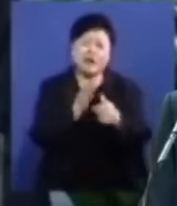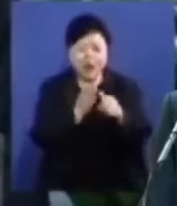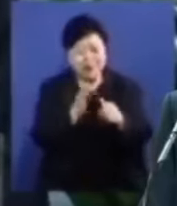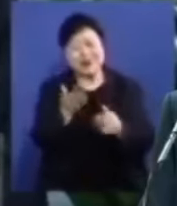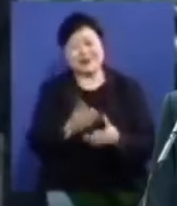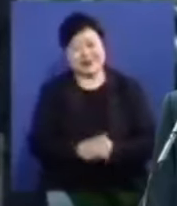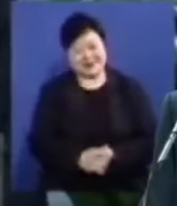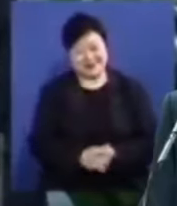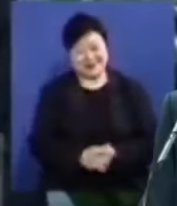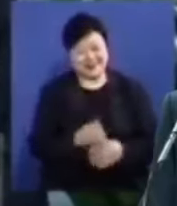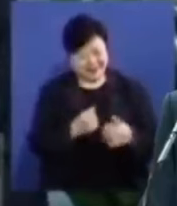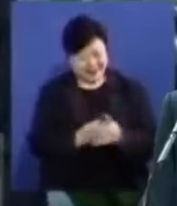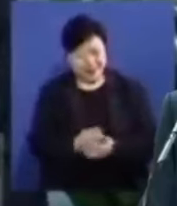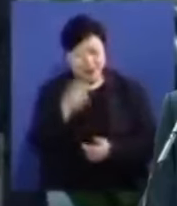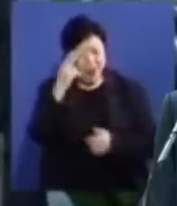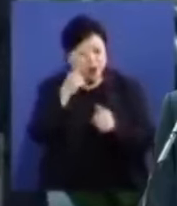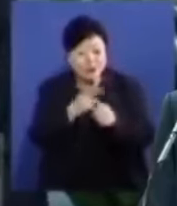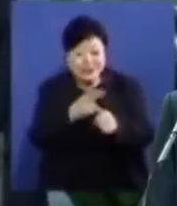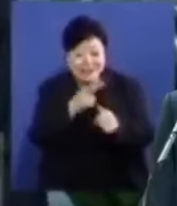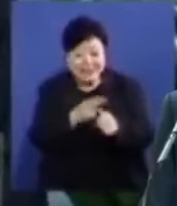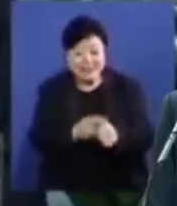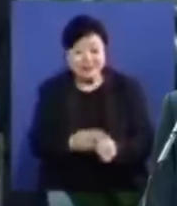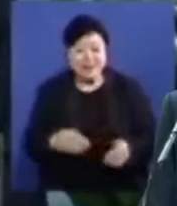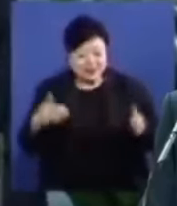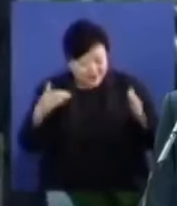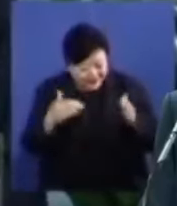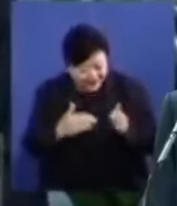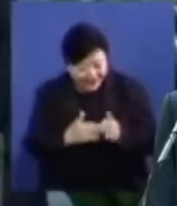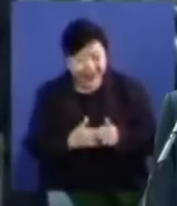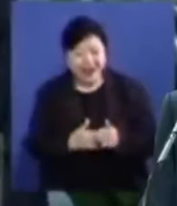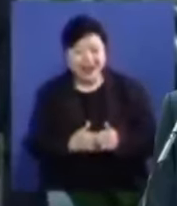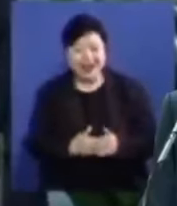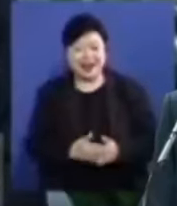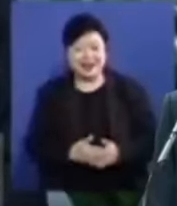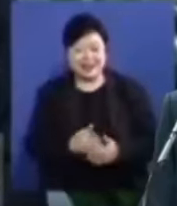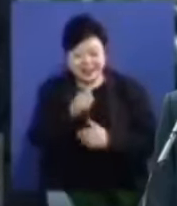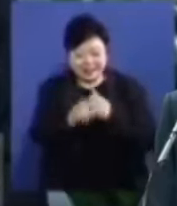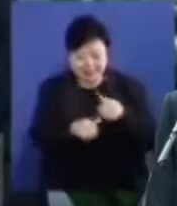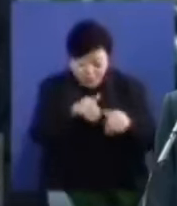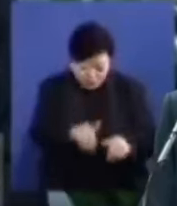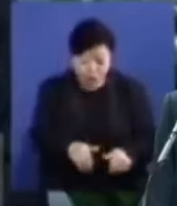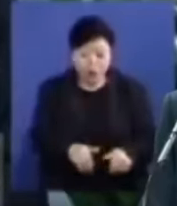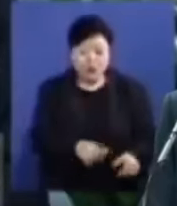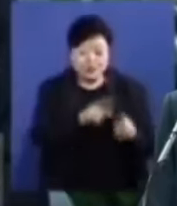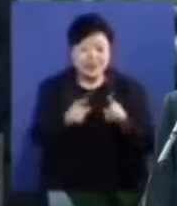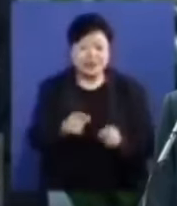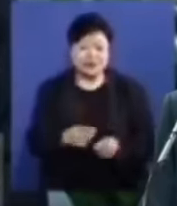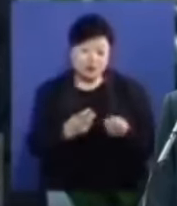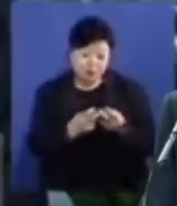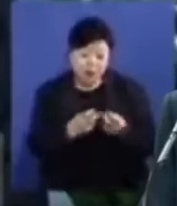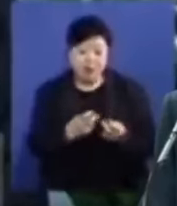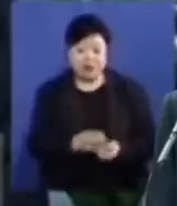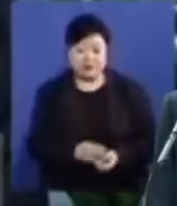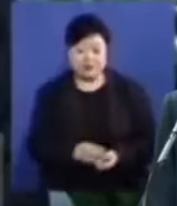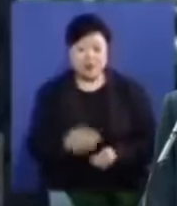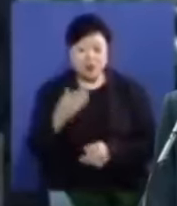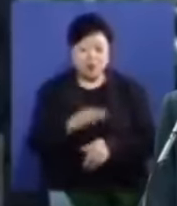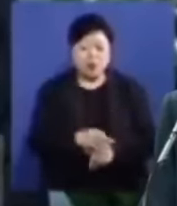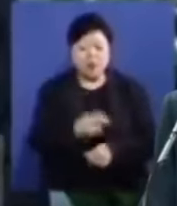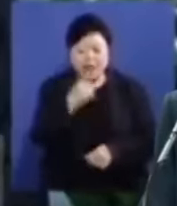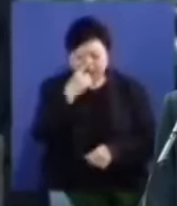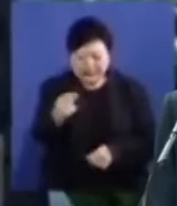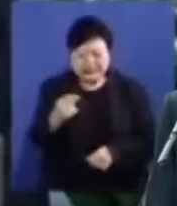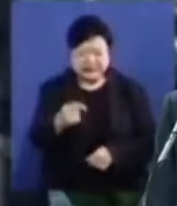하나님 도와달라고 간구하지요. 그러므로 바울 선생이 끝까지 신령한 하나님의 종으로 살아갈 수 있는 것은 육체의 가시